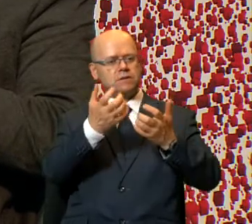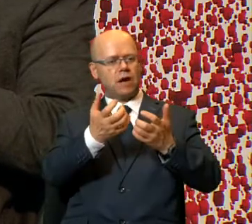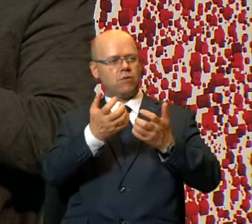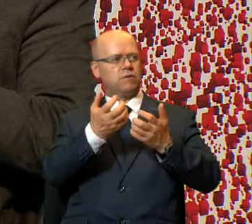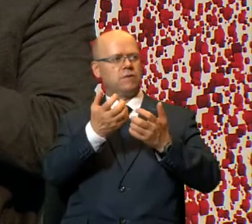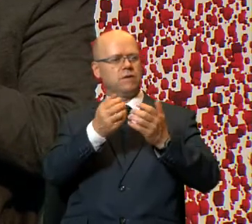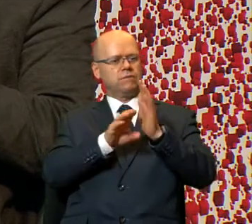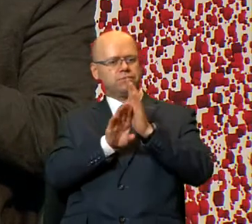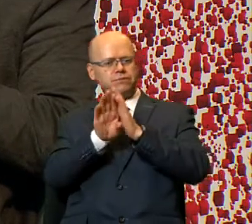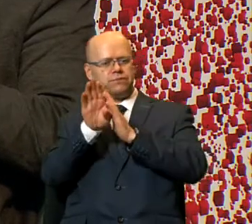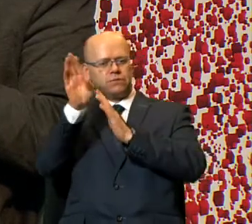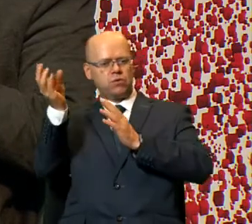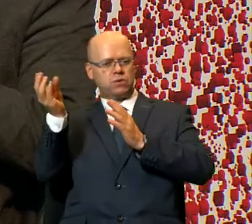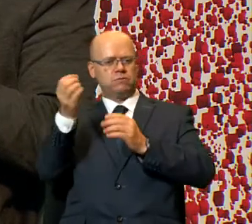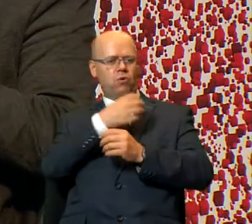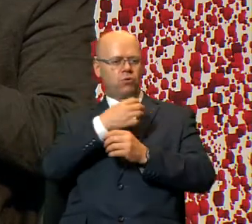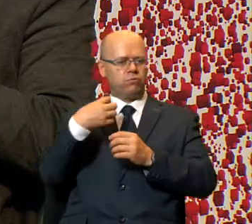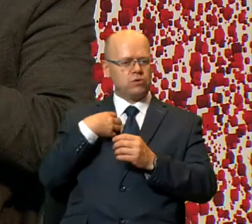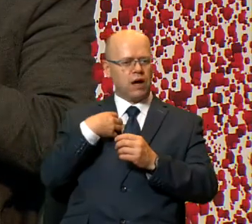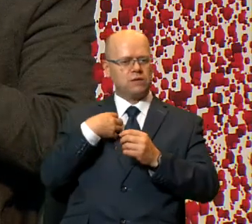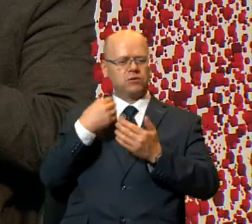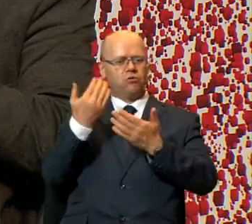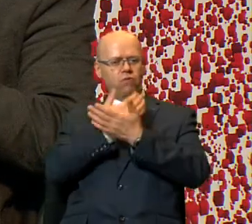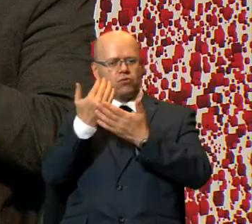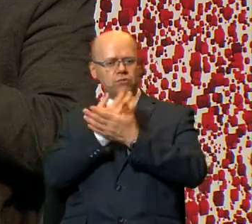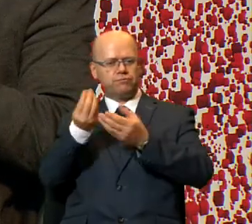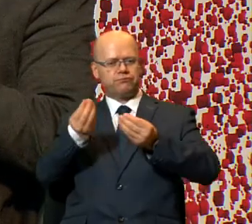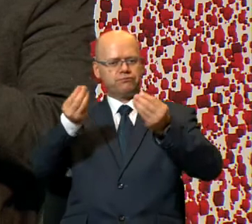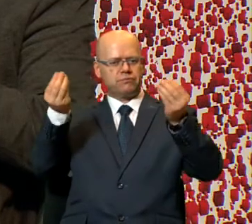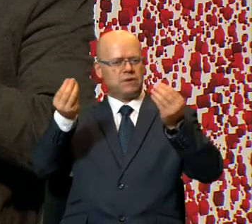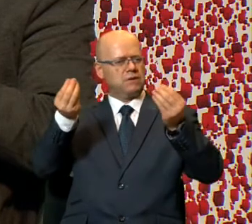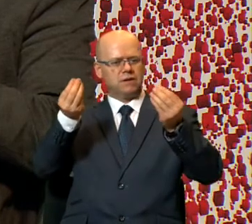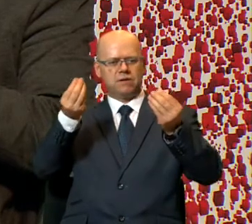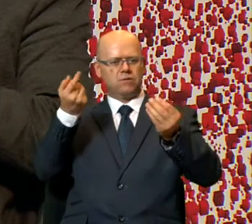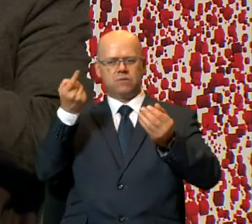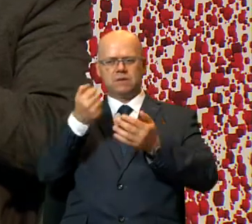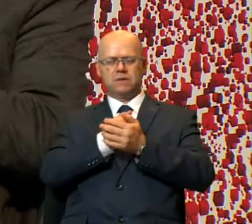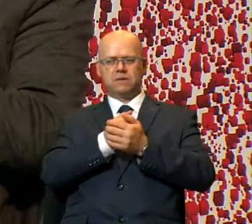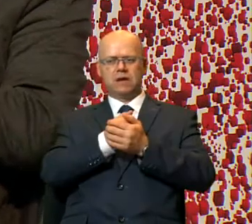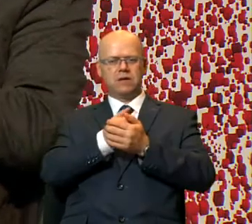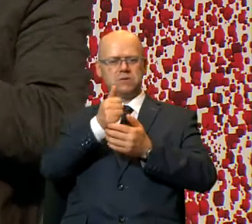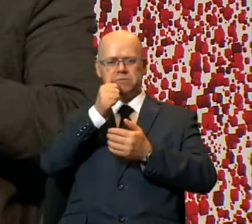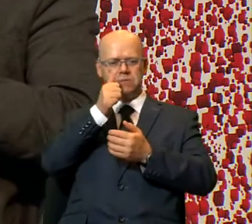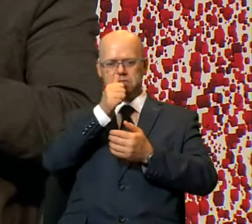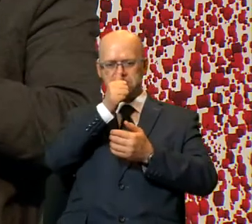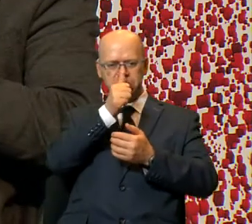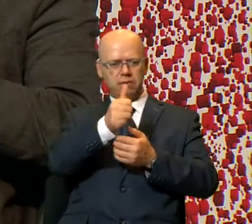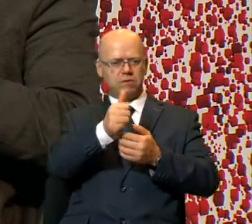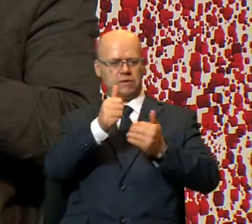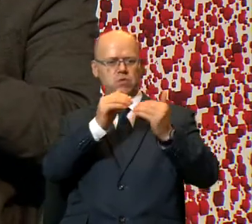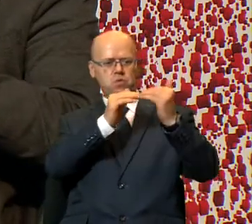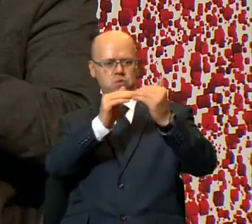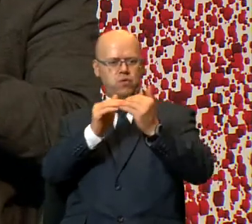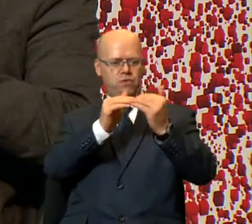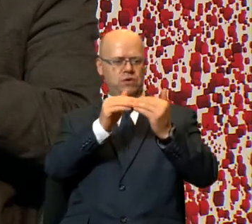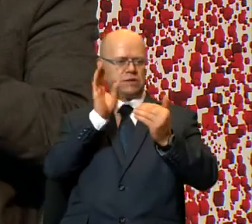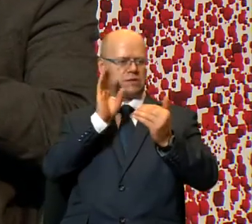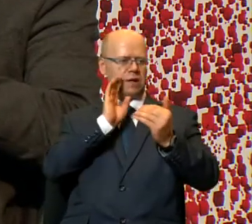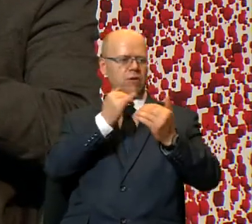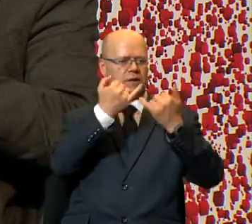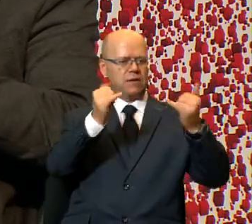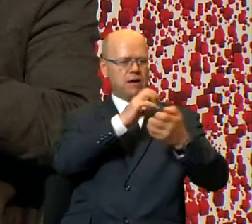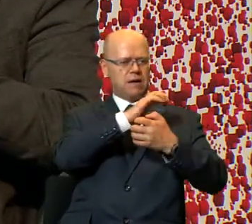wzrost gospodarczy i innowacyjność i tak dalej, ale to nie była ta sama endogenna logika, która zmusza ludzi, aby